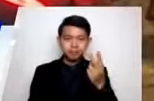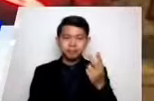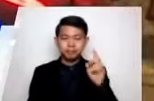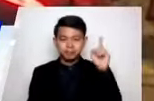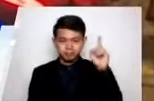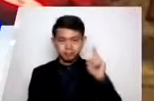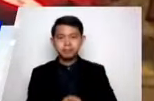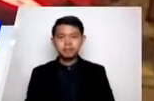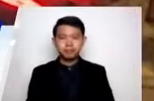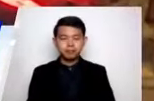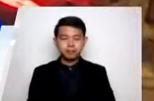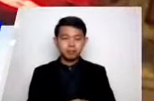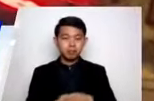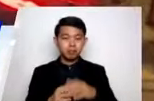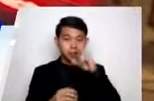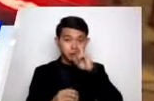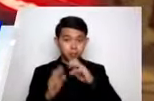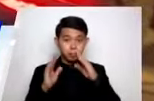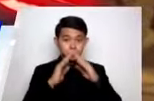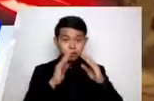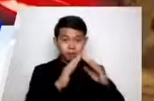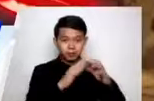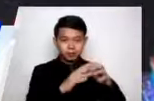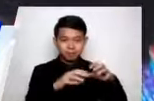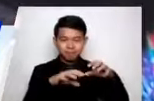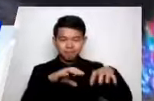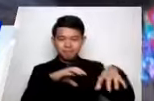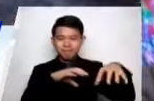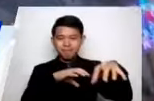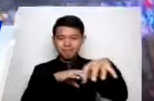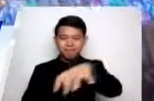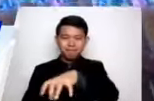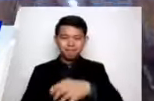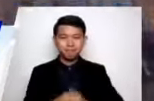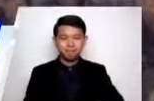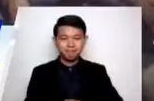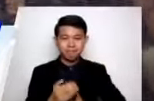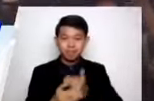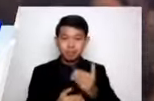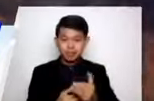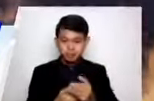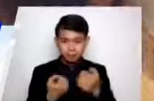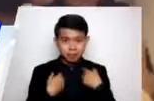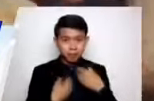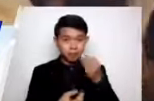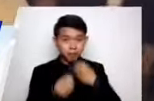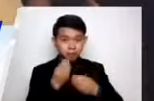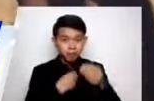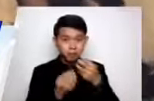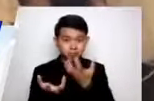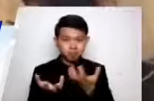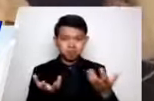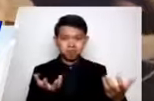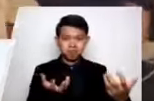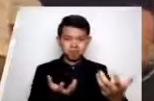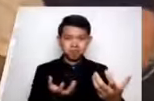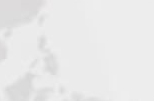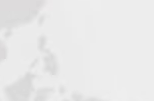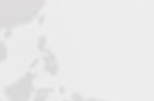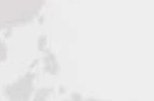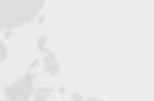istruktura. Hindi naman makukumpleto ang Christmas feels kung wala ang chibugan na tampok sa kanilang night street.